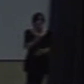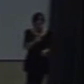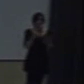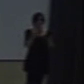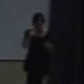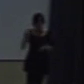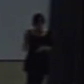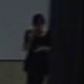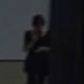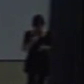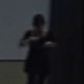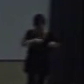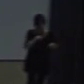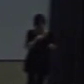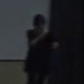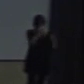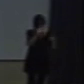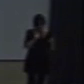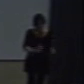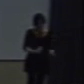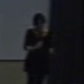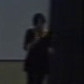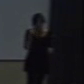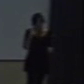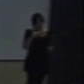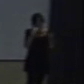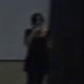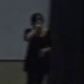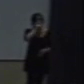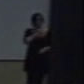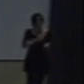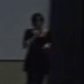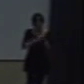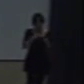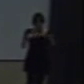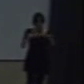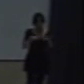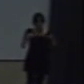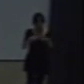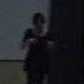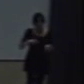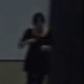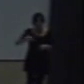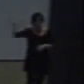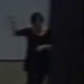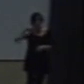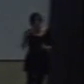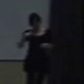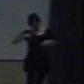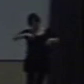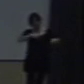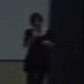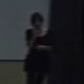informació. Això és una altra cosa molt interessant de Twitter, això és l'exportaveu del Departament d'Estat, que ara està des de fora, però manté el seu compte de Twitter i va